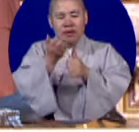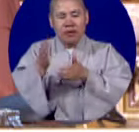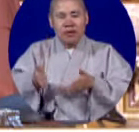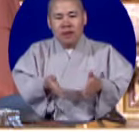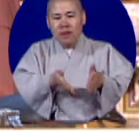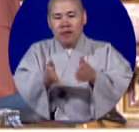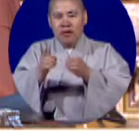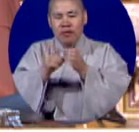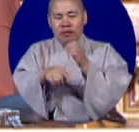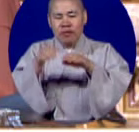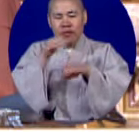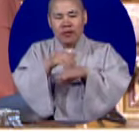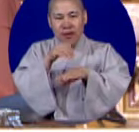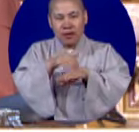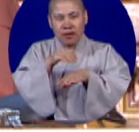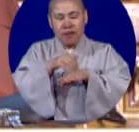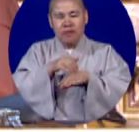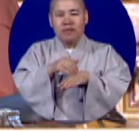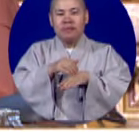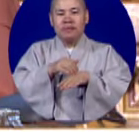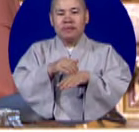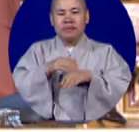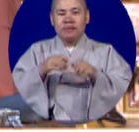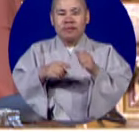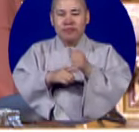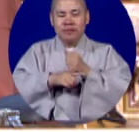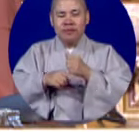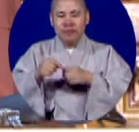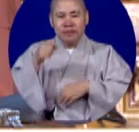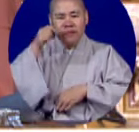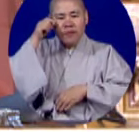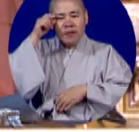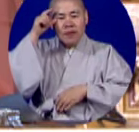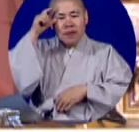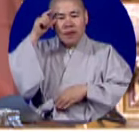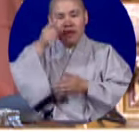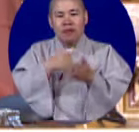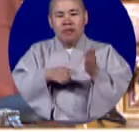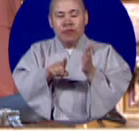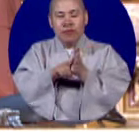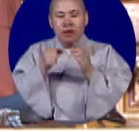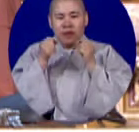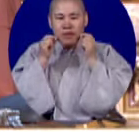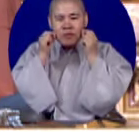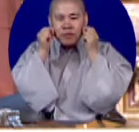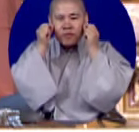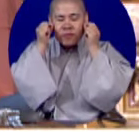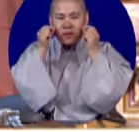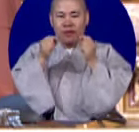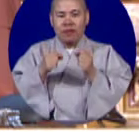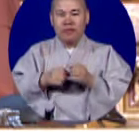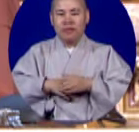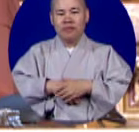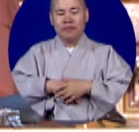수행이에요. 그래서 수행이라고 하는 것은 깨달음을 위한 노력이다. 이런